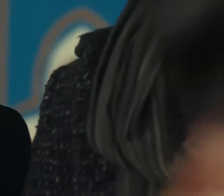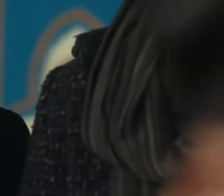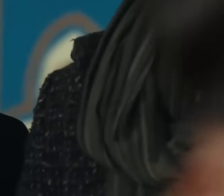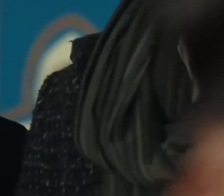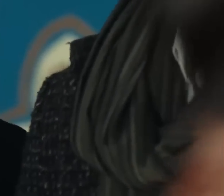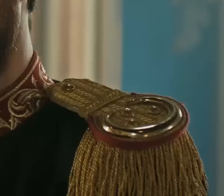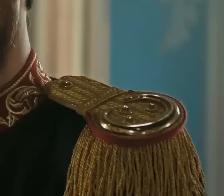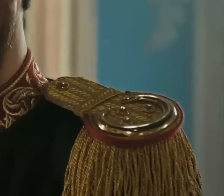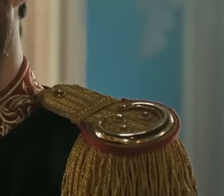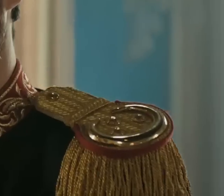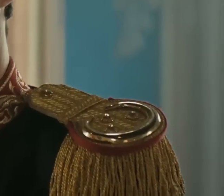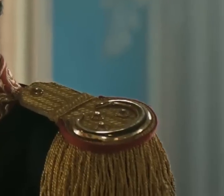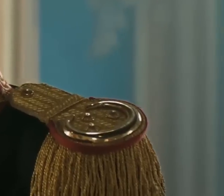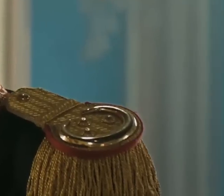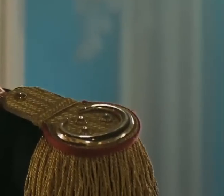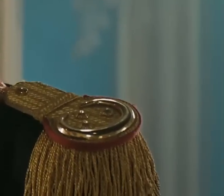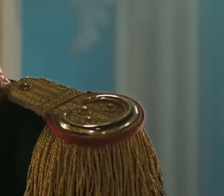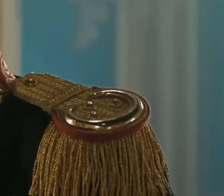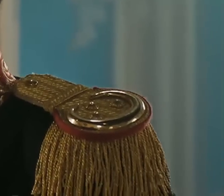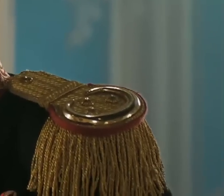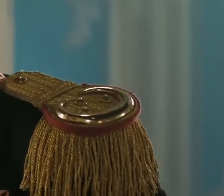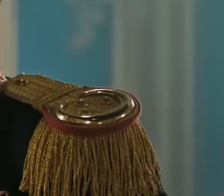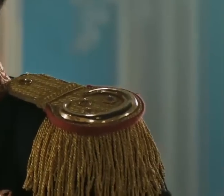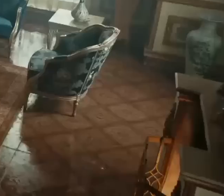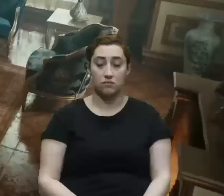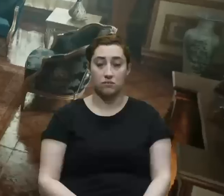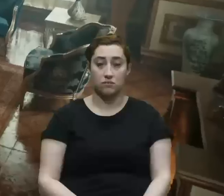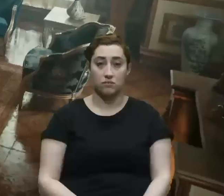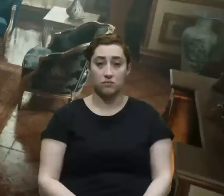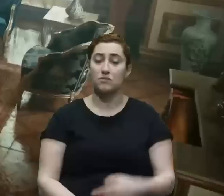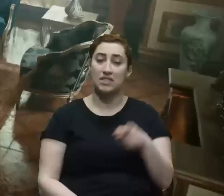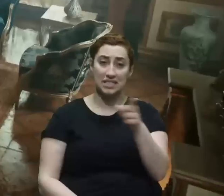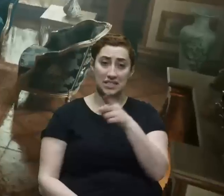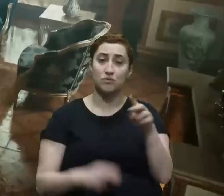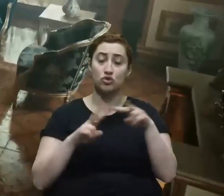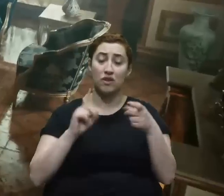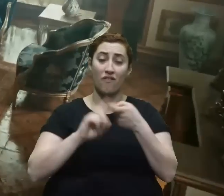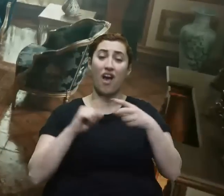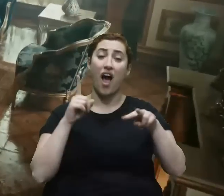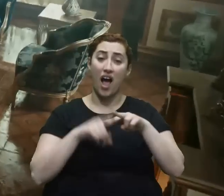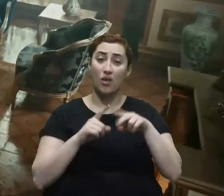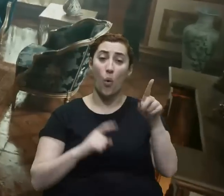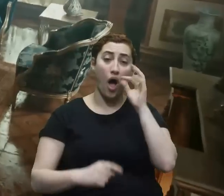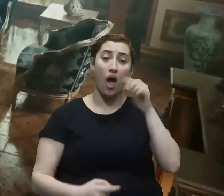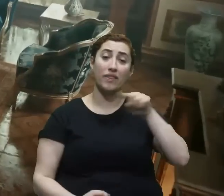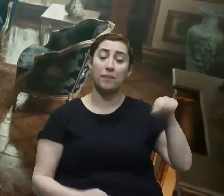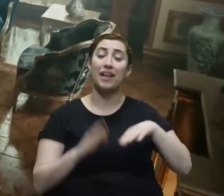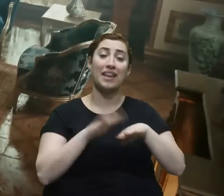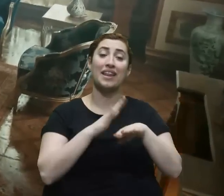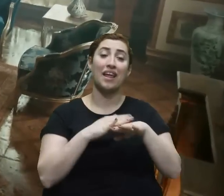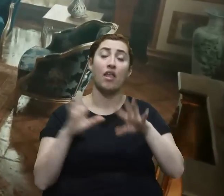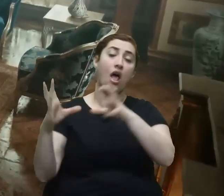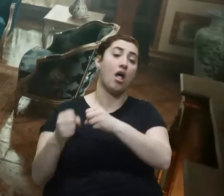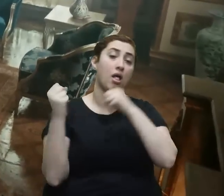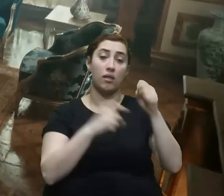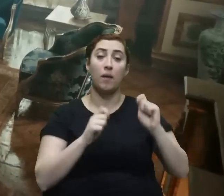Emin, tutan huzuruna çıkmadan önce her zamanki gibi testlerini takmışlar. Siz Mustafa ile Ali'nin o adamları neden